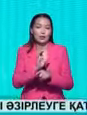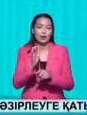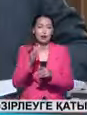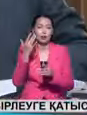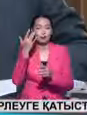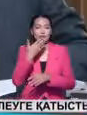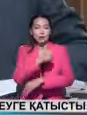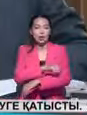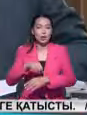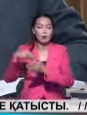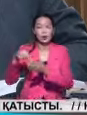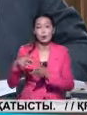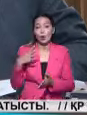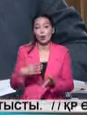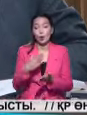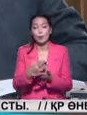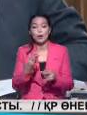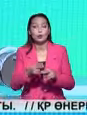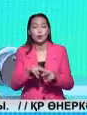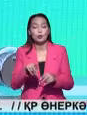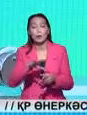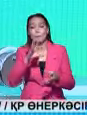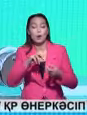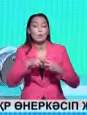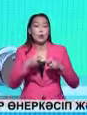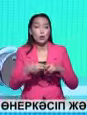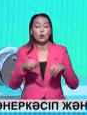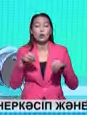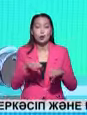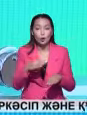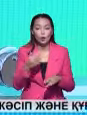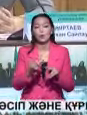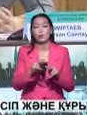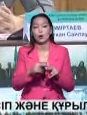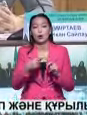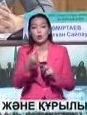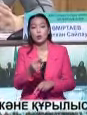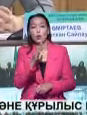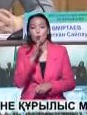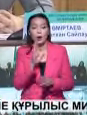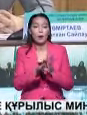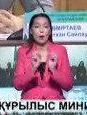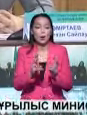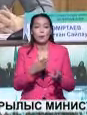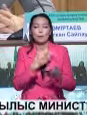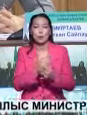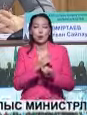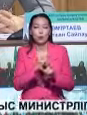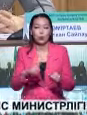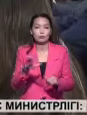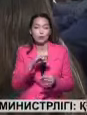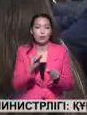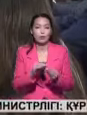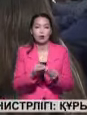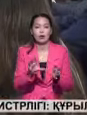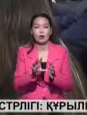болып отырмыз. Бізге осы түйткілдердің бәрін шешуге таза, тұрақты, қауіпсіз, сарқылмас қуаттың көзі керек.